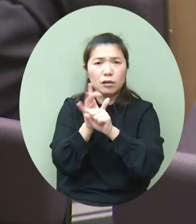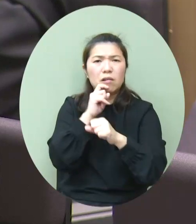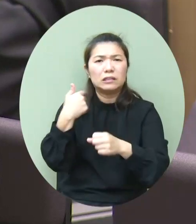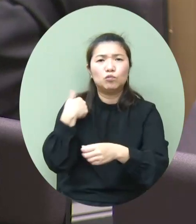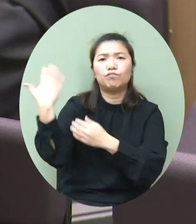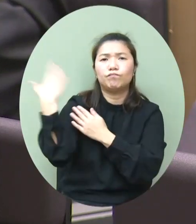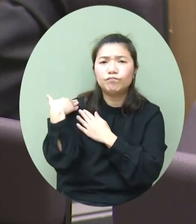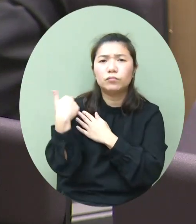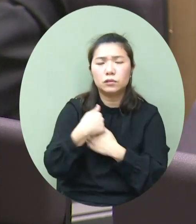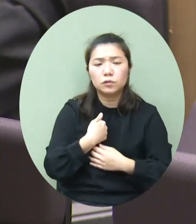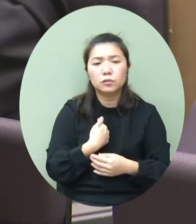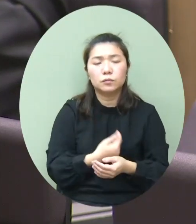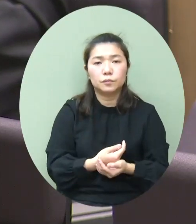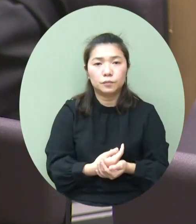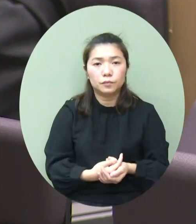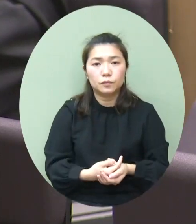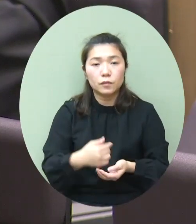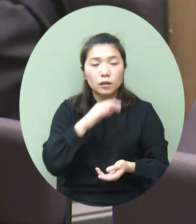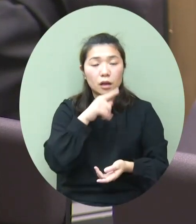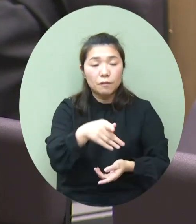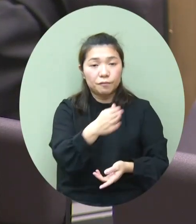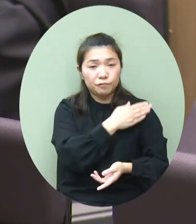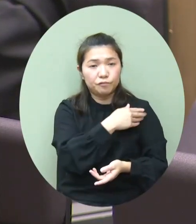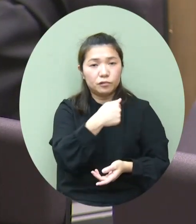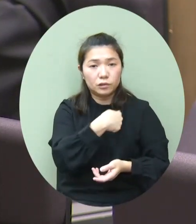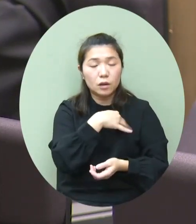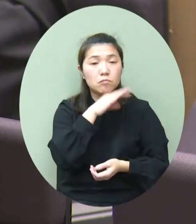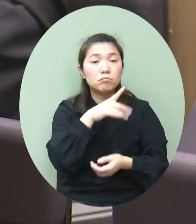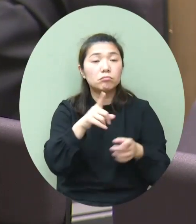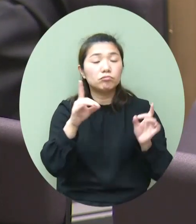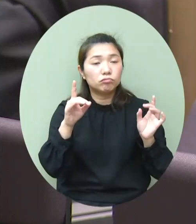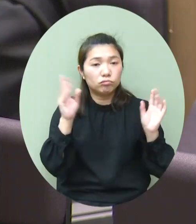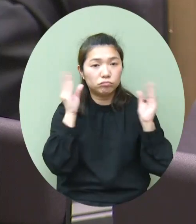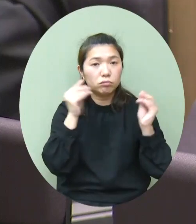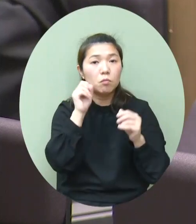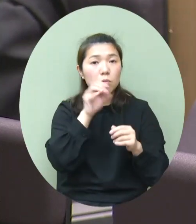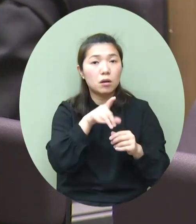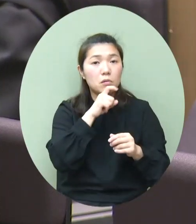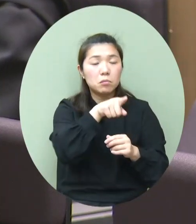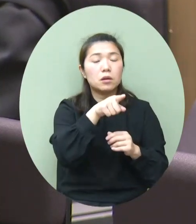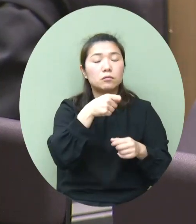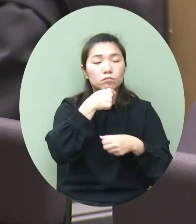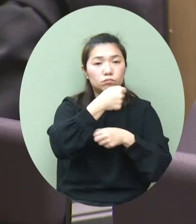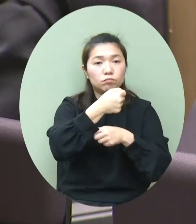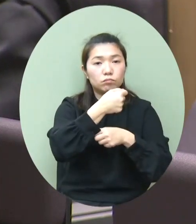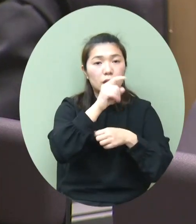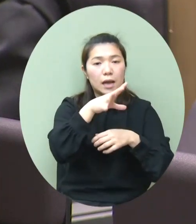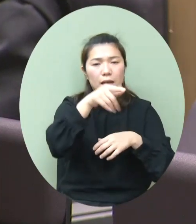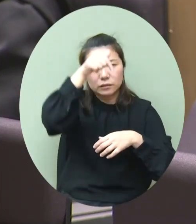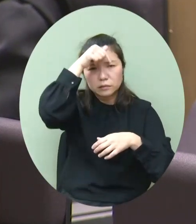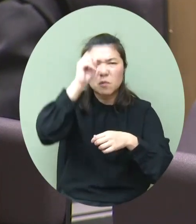道得知呢，私家医院拒绝接收新冠患者的理由包括欠缺负压病房，所以想请